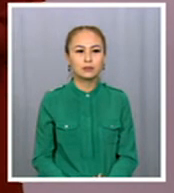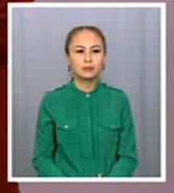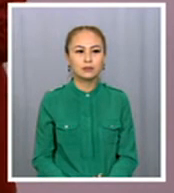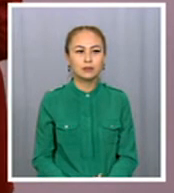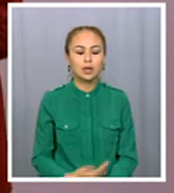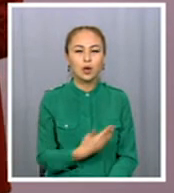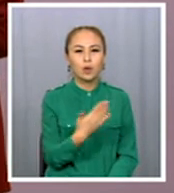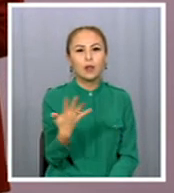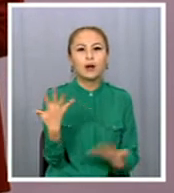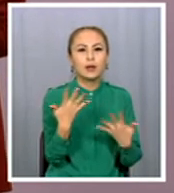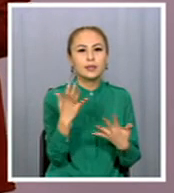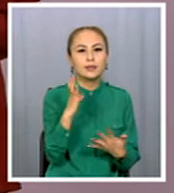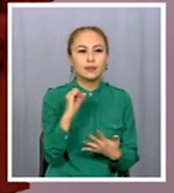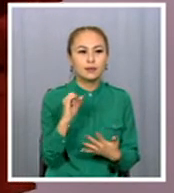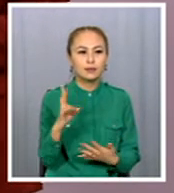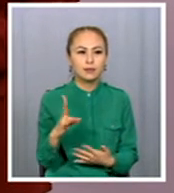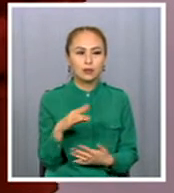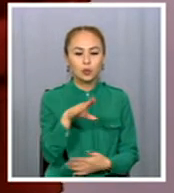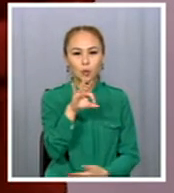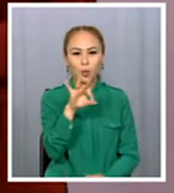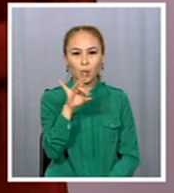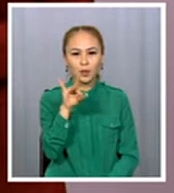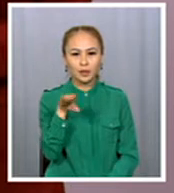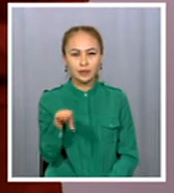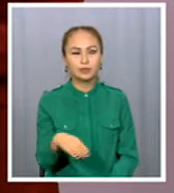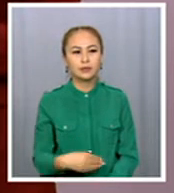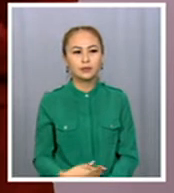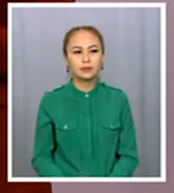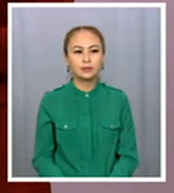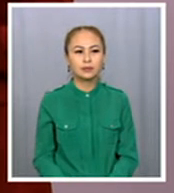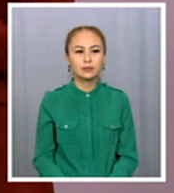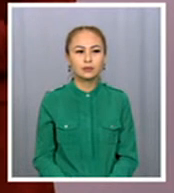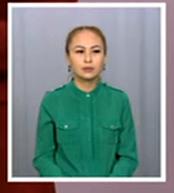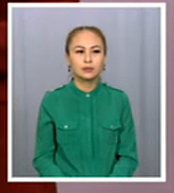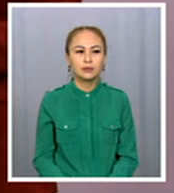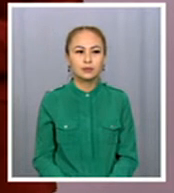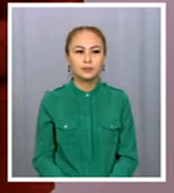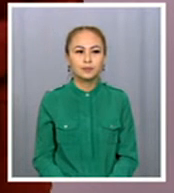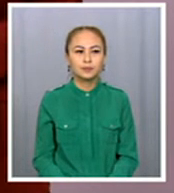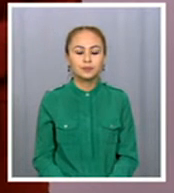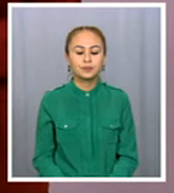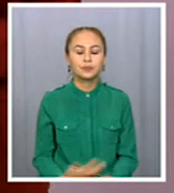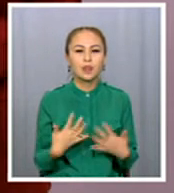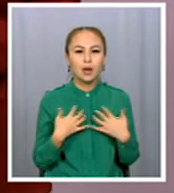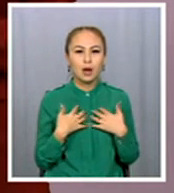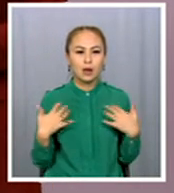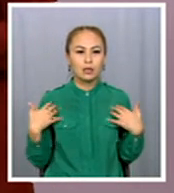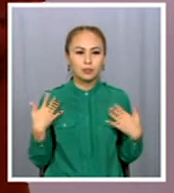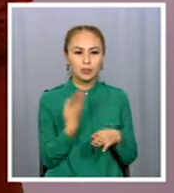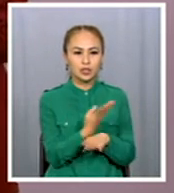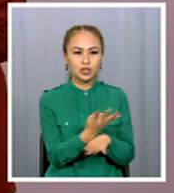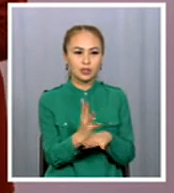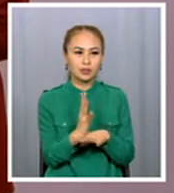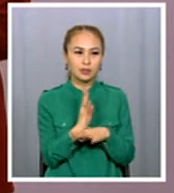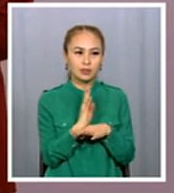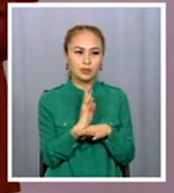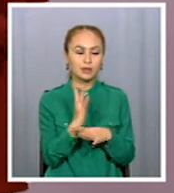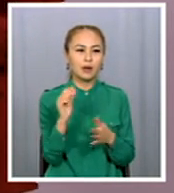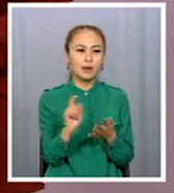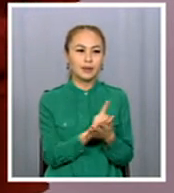Ол қай сан екен? Төрт саны екен. Келесі, аң патшасы.